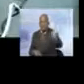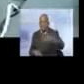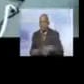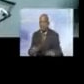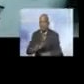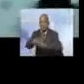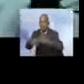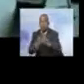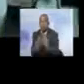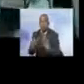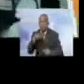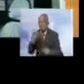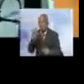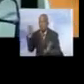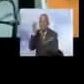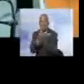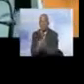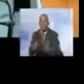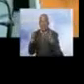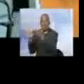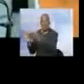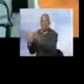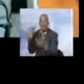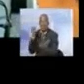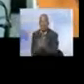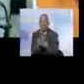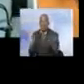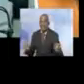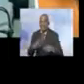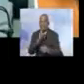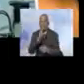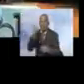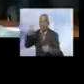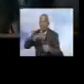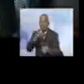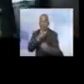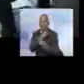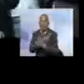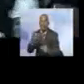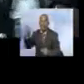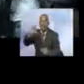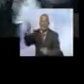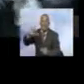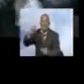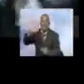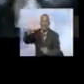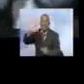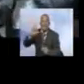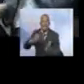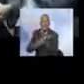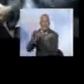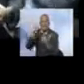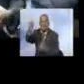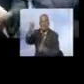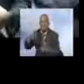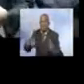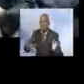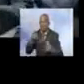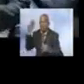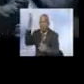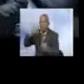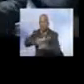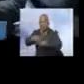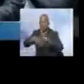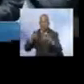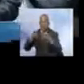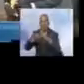servis. La phase de production de la carte nationale d'identité démarre le 15 juillet prochain. L'Office national d'identification a pour mission la mise